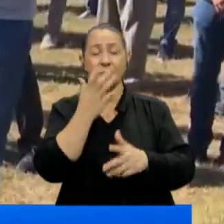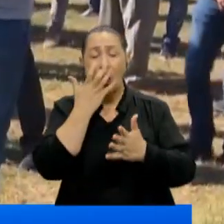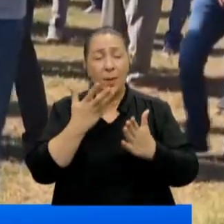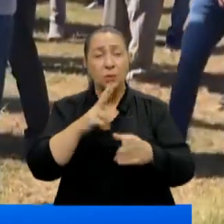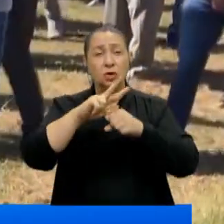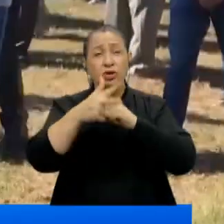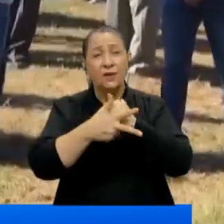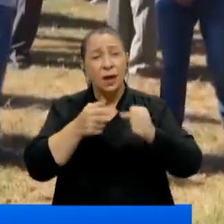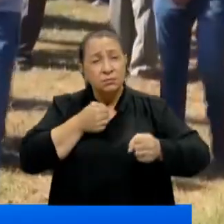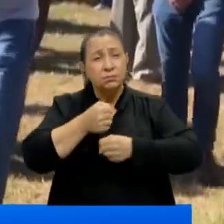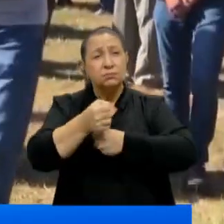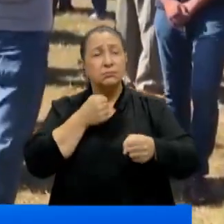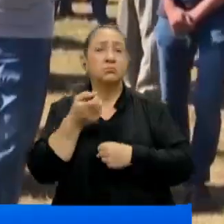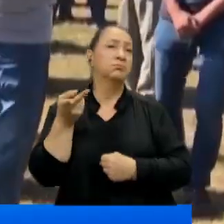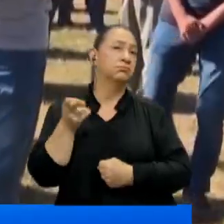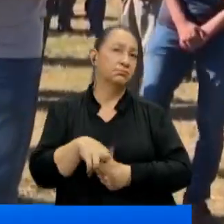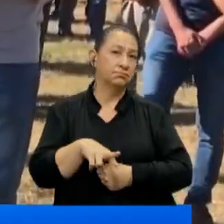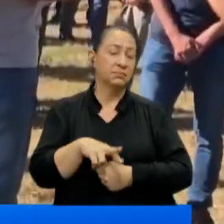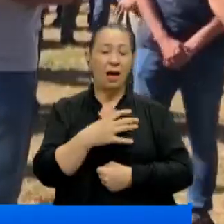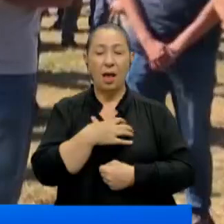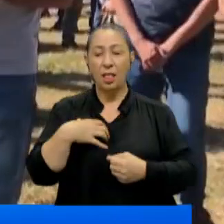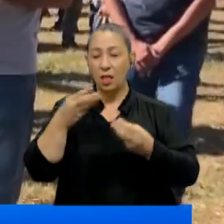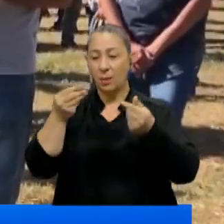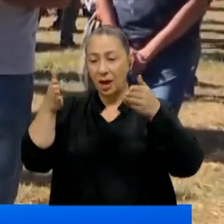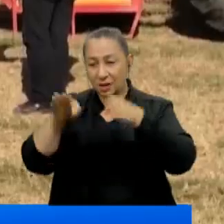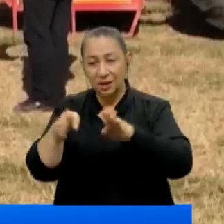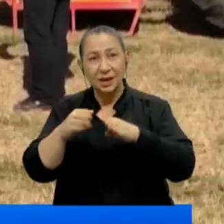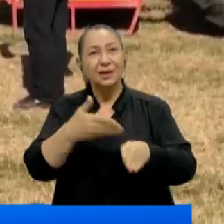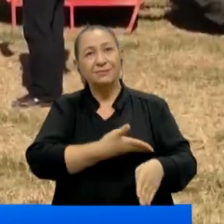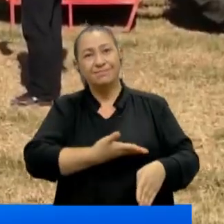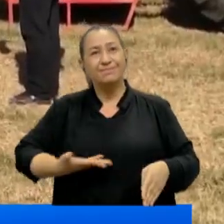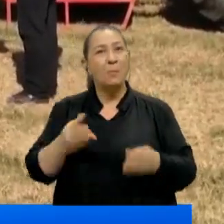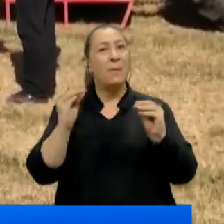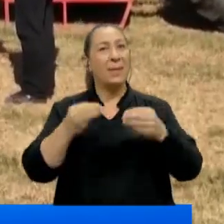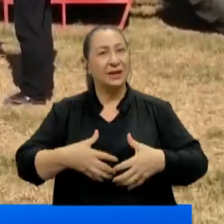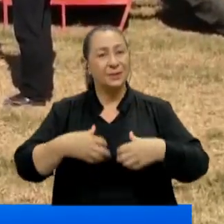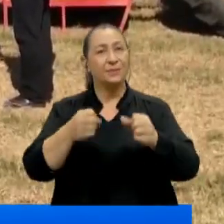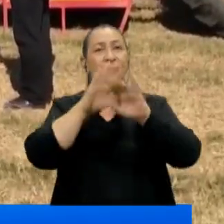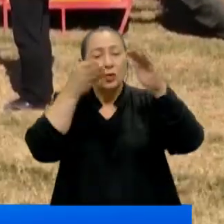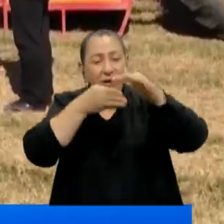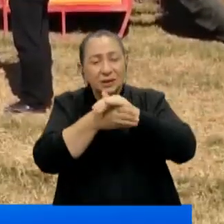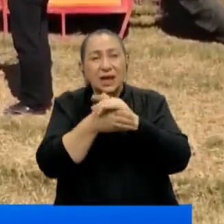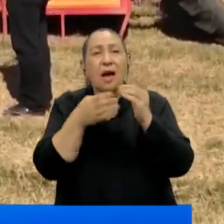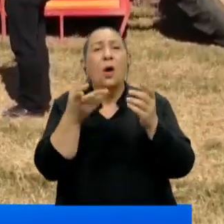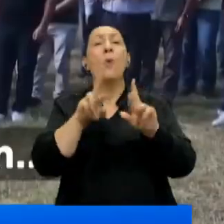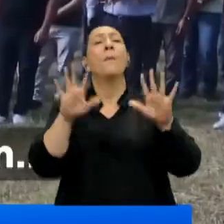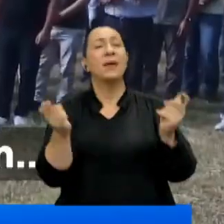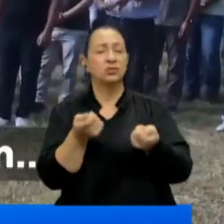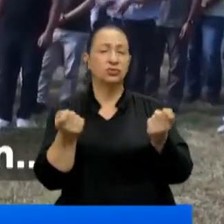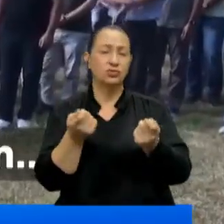3 haftalık yaşam savaşını kaybetti. Anne toprağa verildi, sezaryenle alınan bebekse küvezde hayata tutunmaya